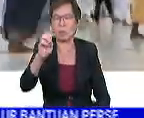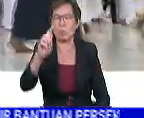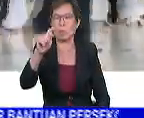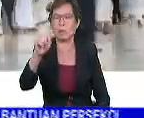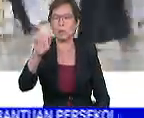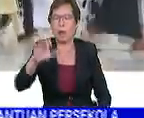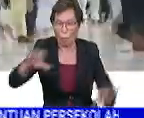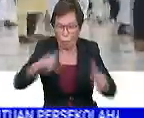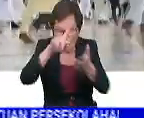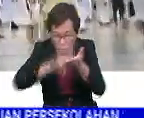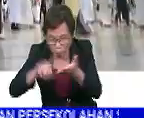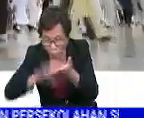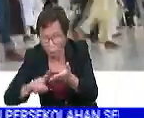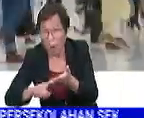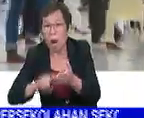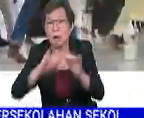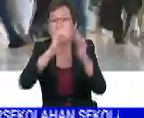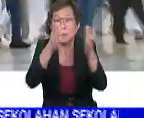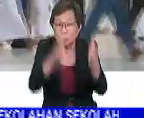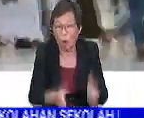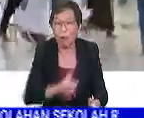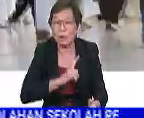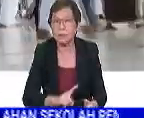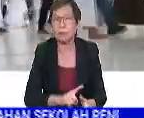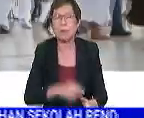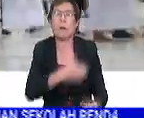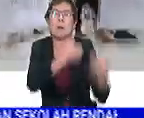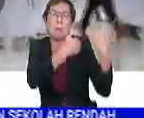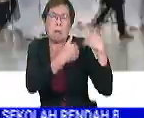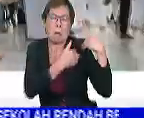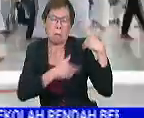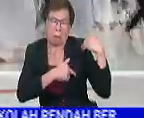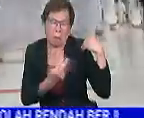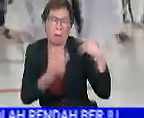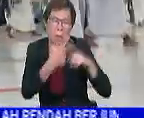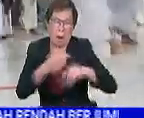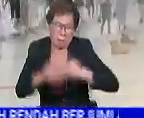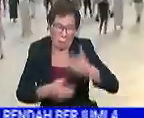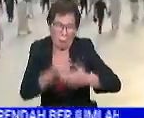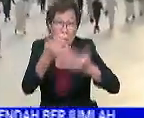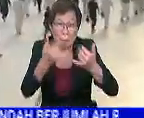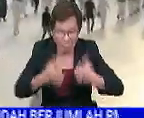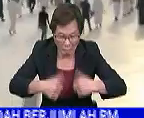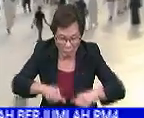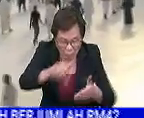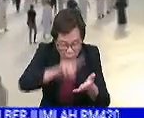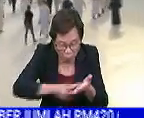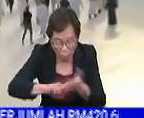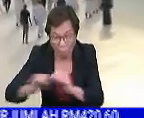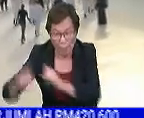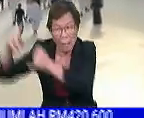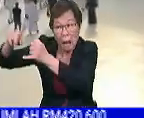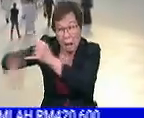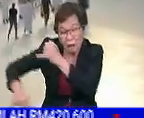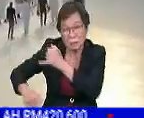melakukan tapisan senarai Jem yang menanggung kerugian Bun proses berkenaan masih dalam penelitian di peringkat akhir dan